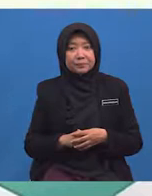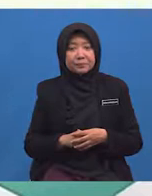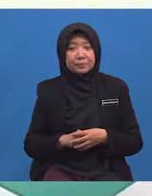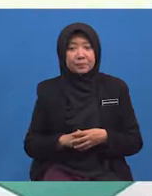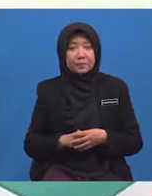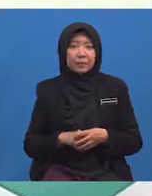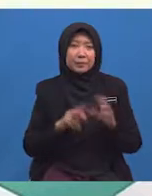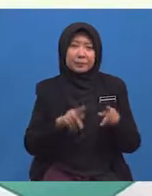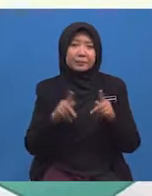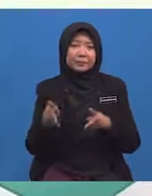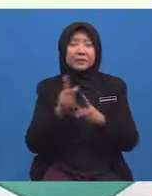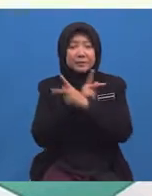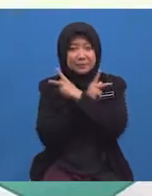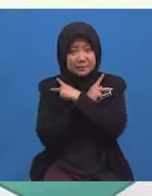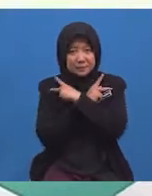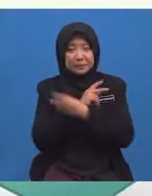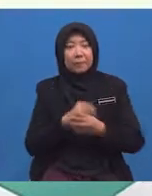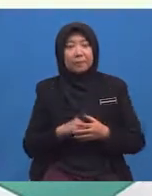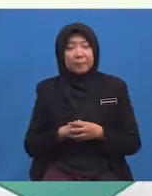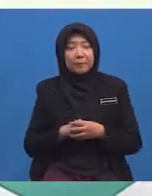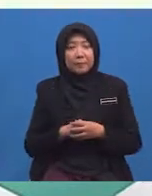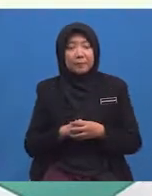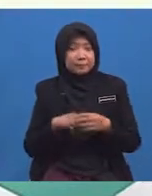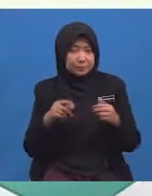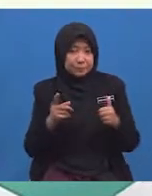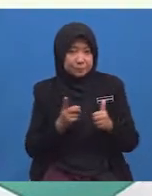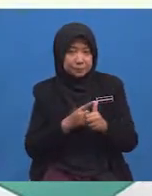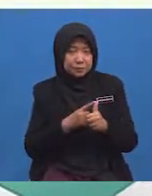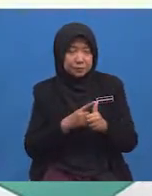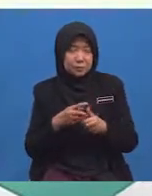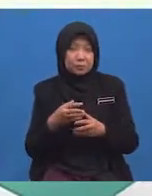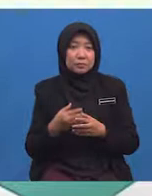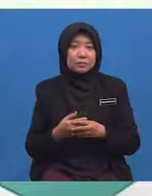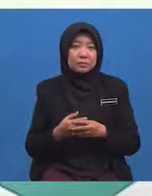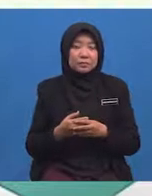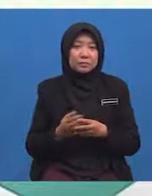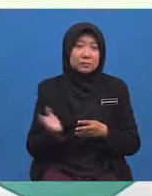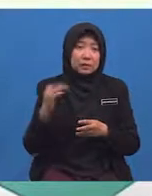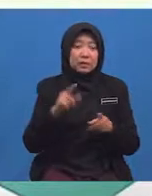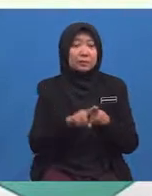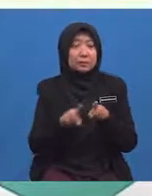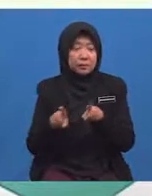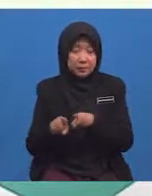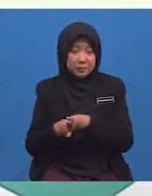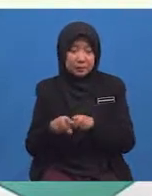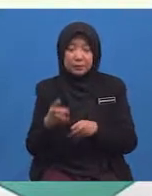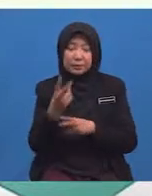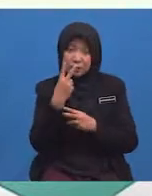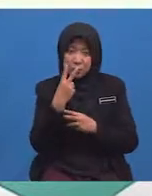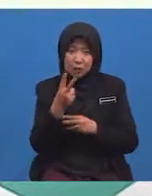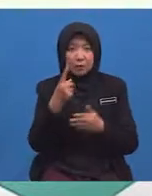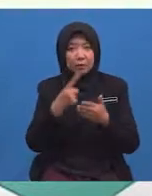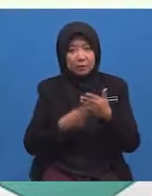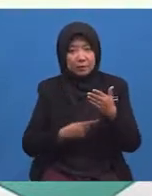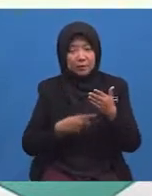Anak-anak pelajar yang dikasihi, terlebih dahulu, mari kita sama-sama meneliti apakah